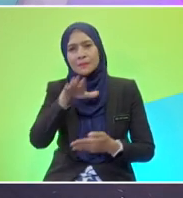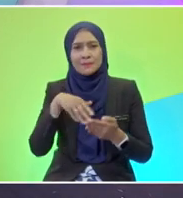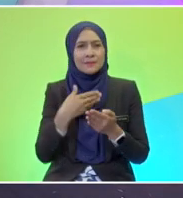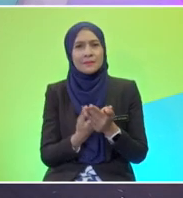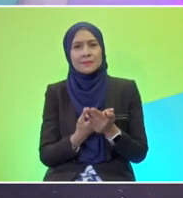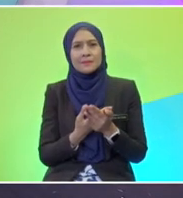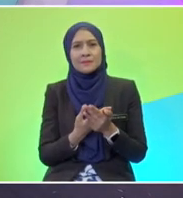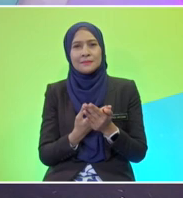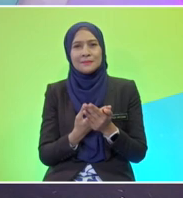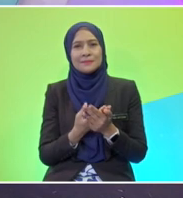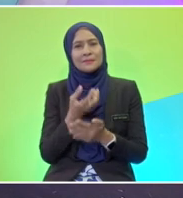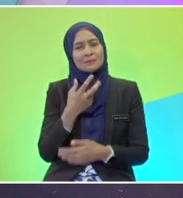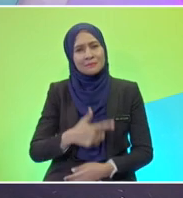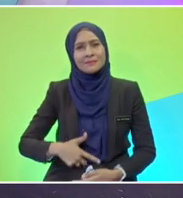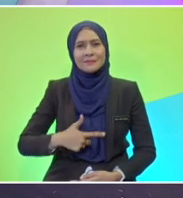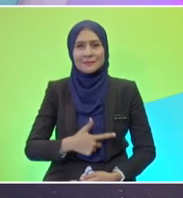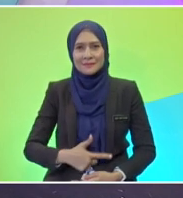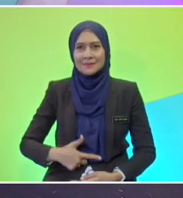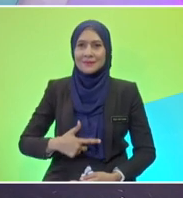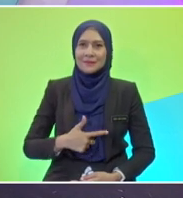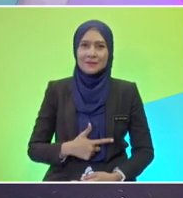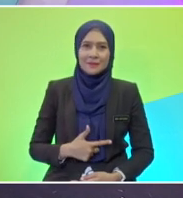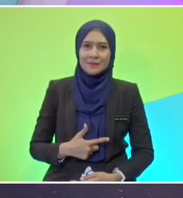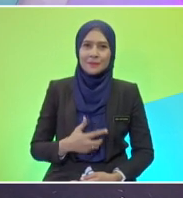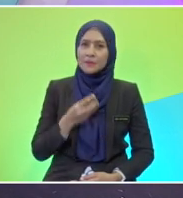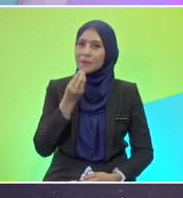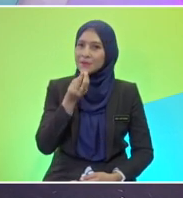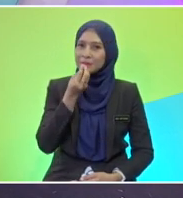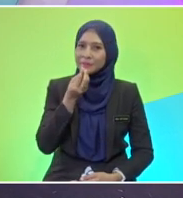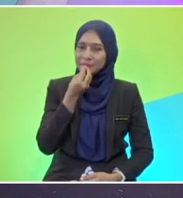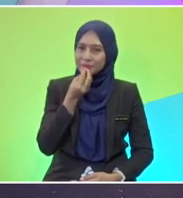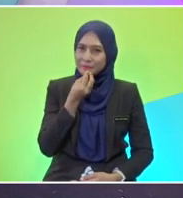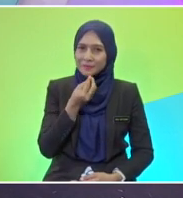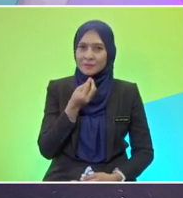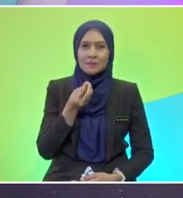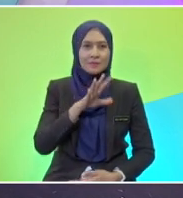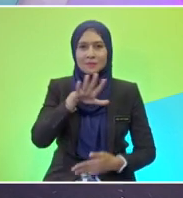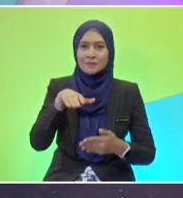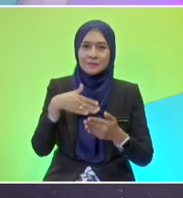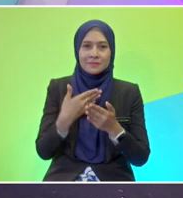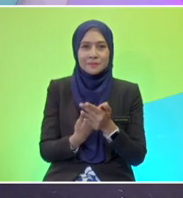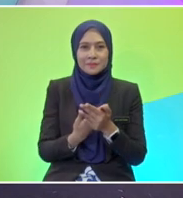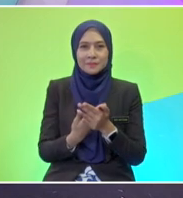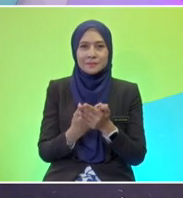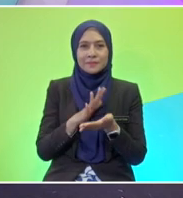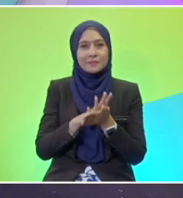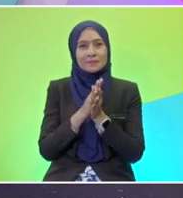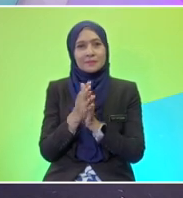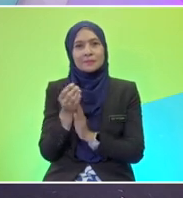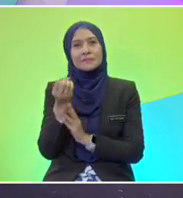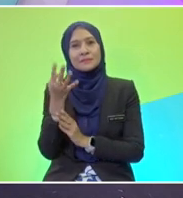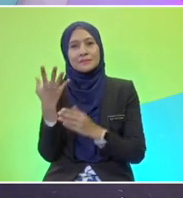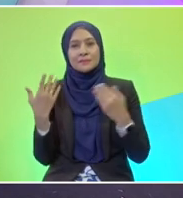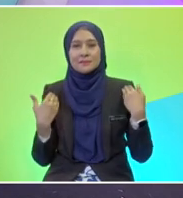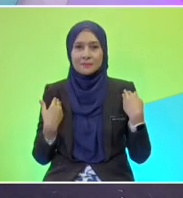nak makan buah aja. Boleh, cikgu. Sekarang kan dah viral ke sedap buah-buah koktel tu kan? Betul. Sedapnya. Banyak khasiatnya. Orang